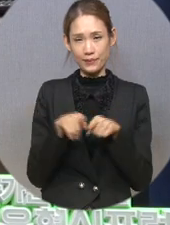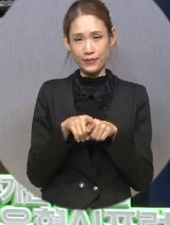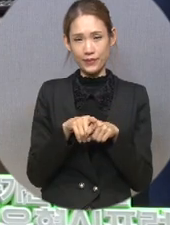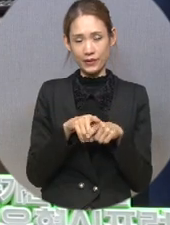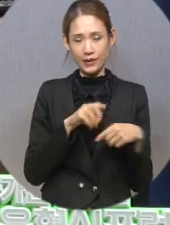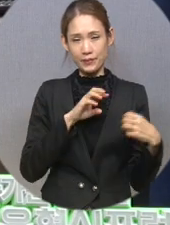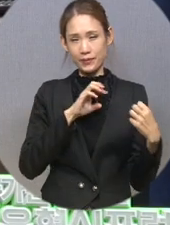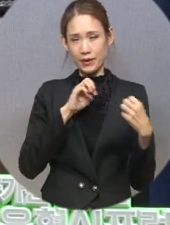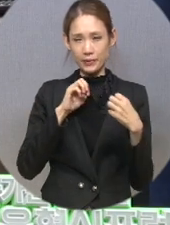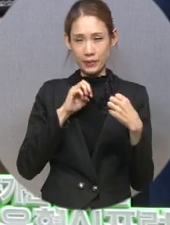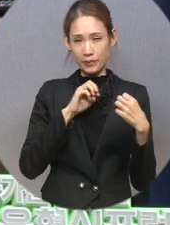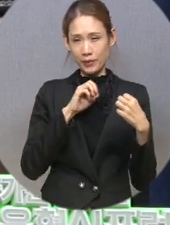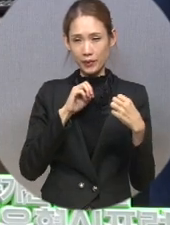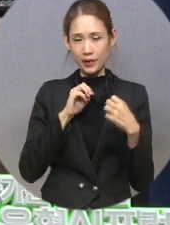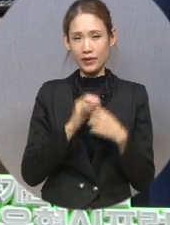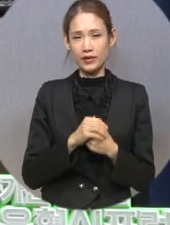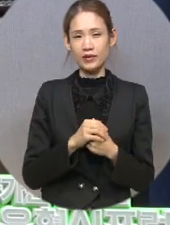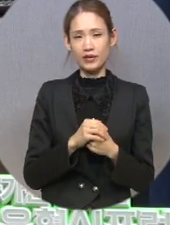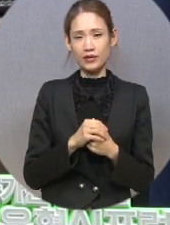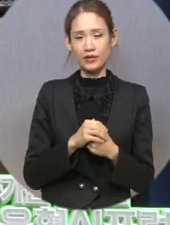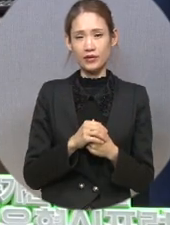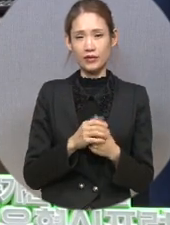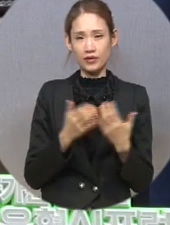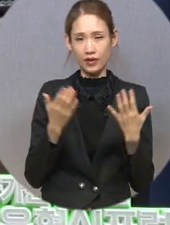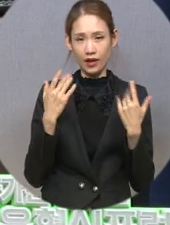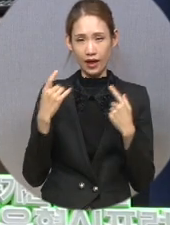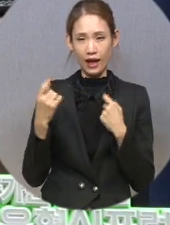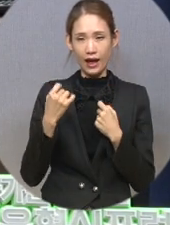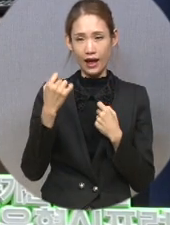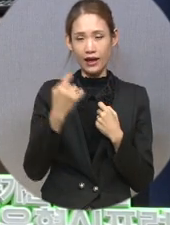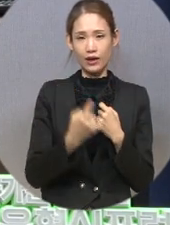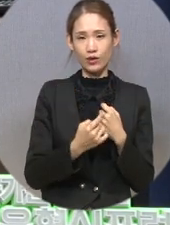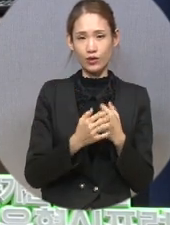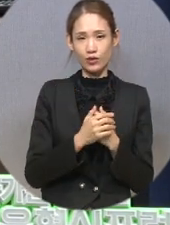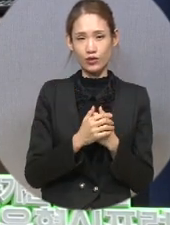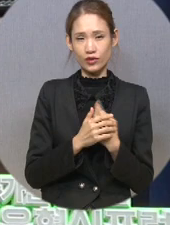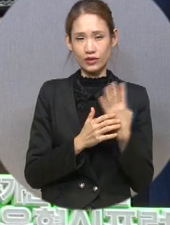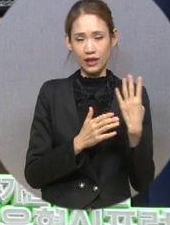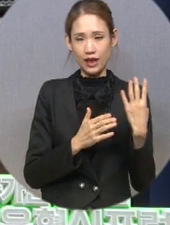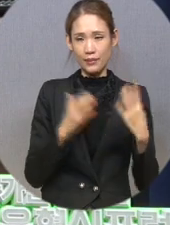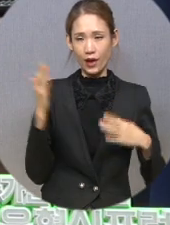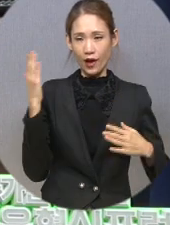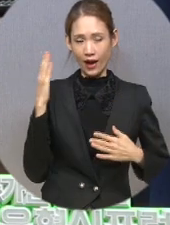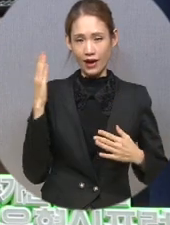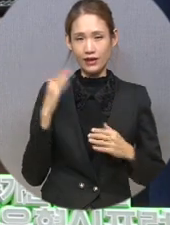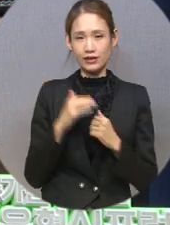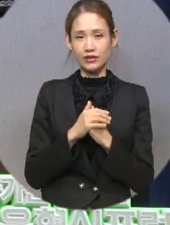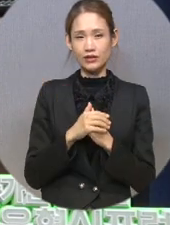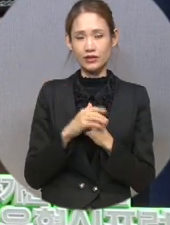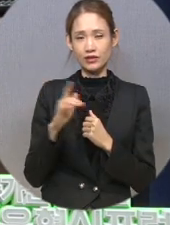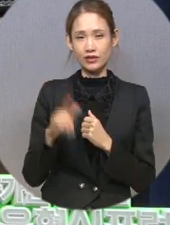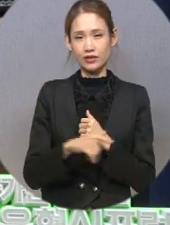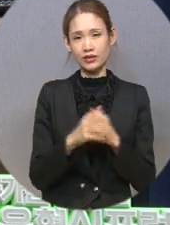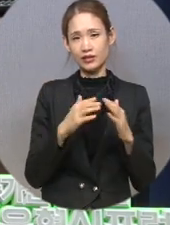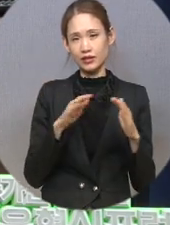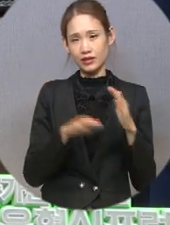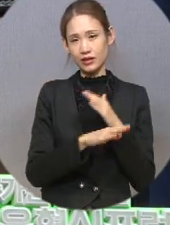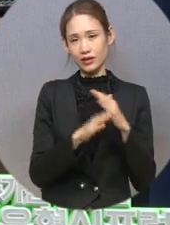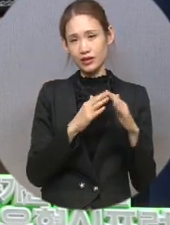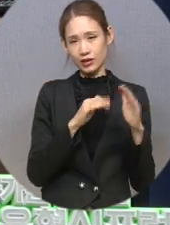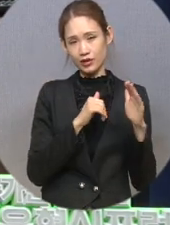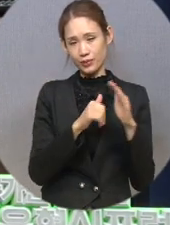이렇게 나누고, 가까이 학교 가까이 쪽으로 오면서 네 학생 집을 하루에 가정 방문하는 형태로